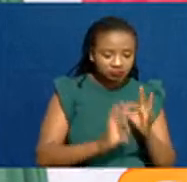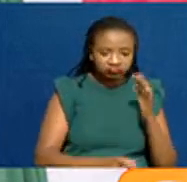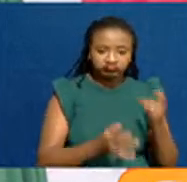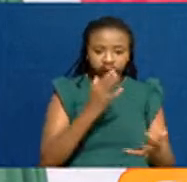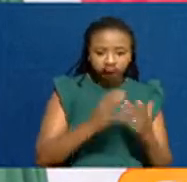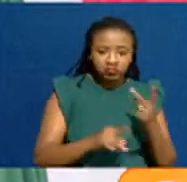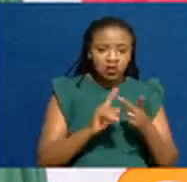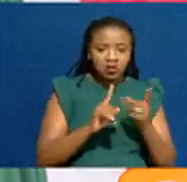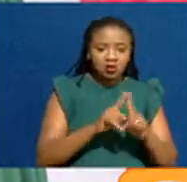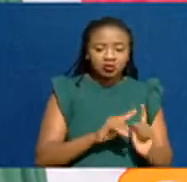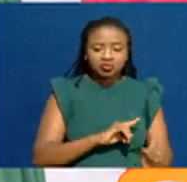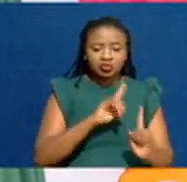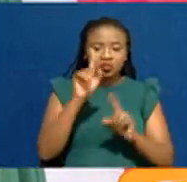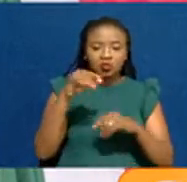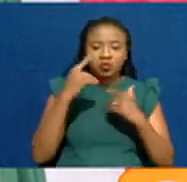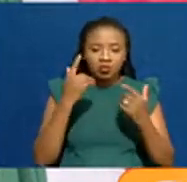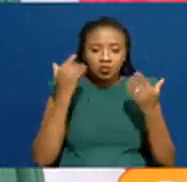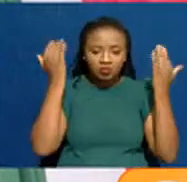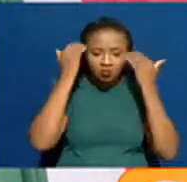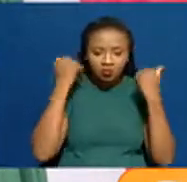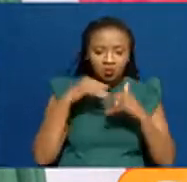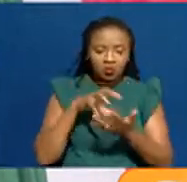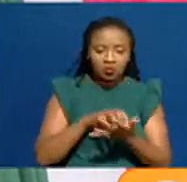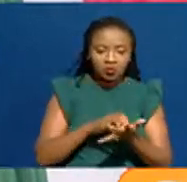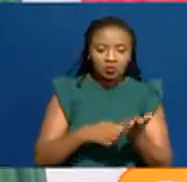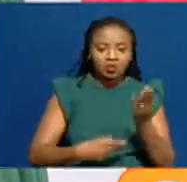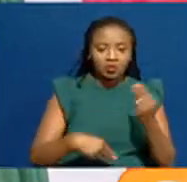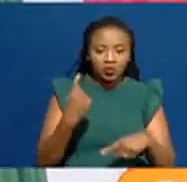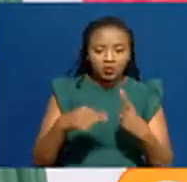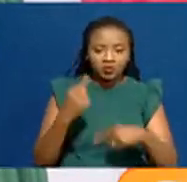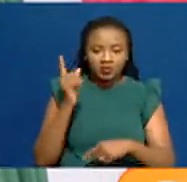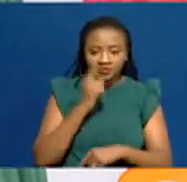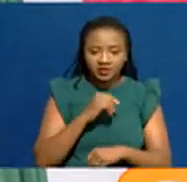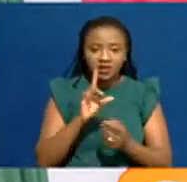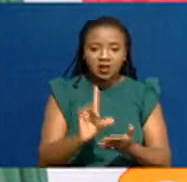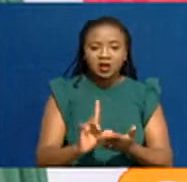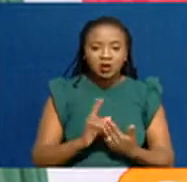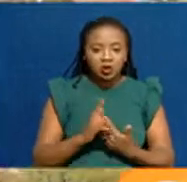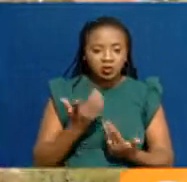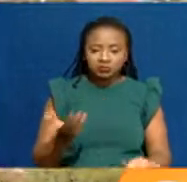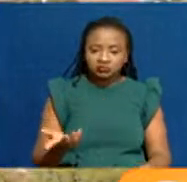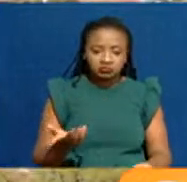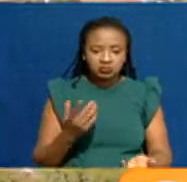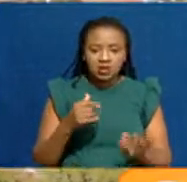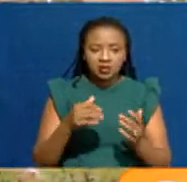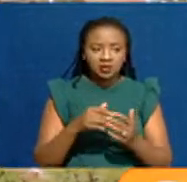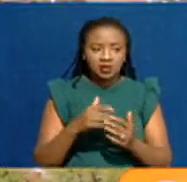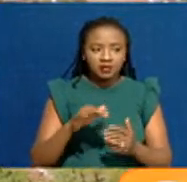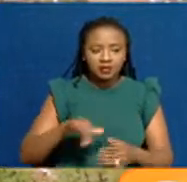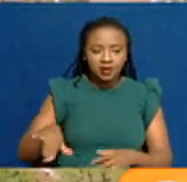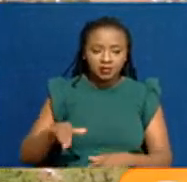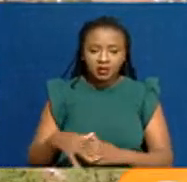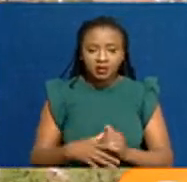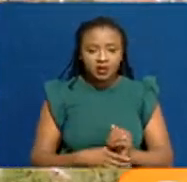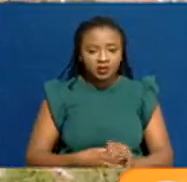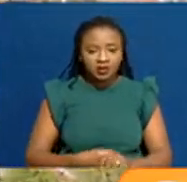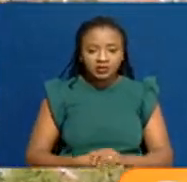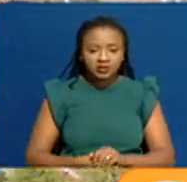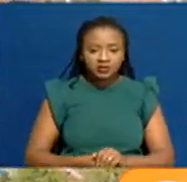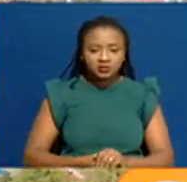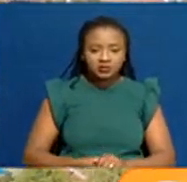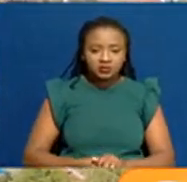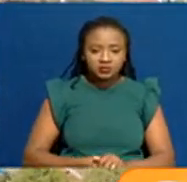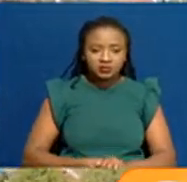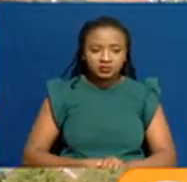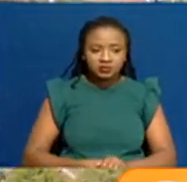mahakamani, wameshinda kesi kotini. Deni limerudi kwetu. Rais anatarajiwa kuzindua miradi